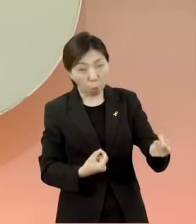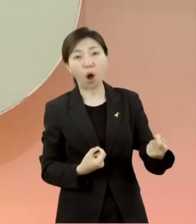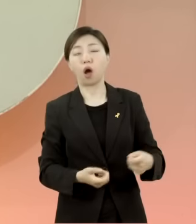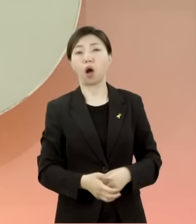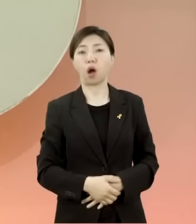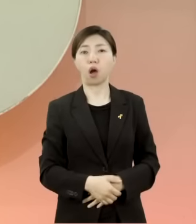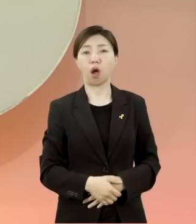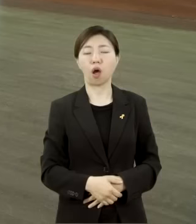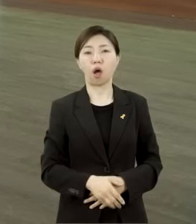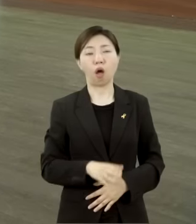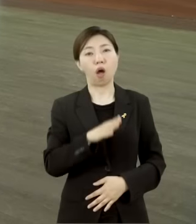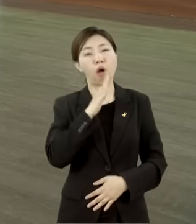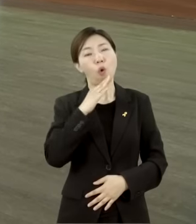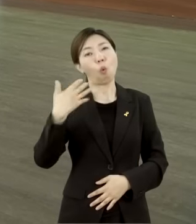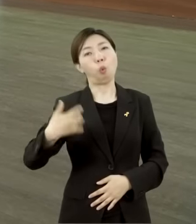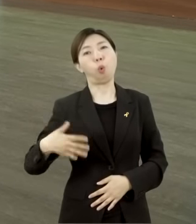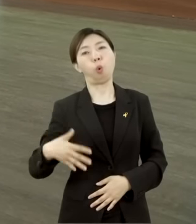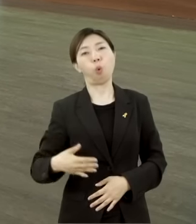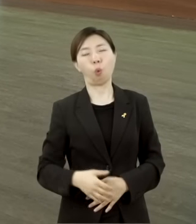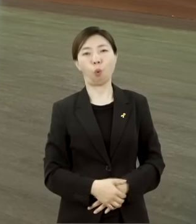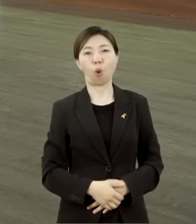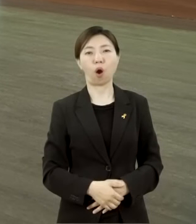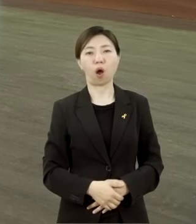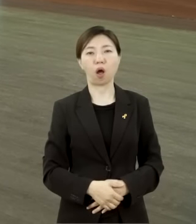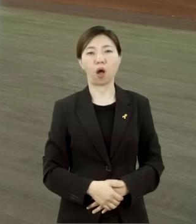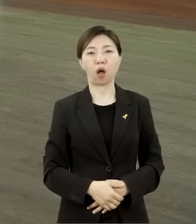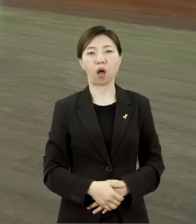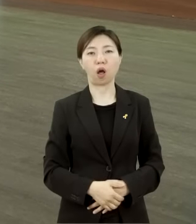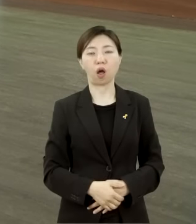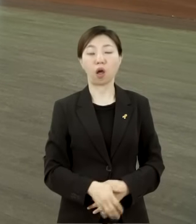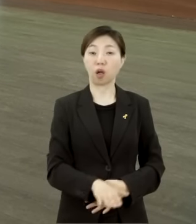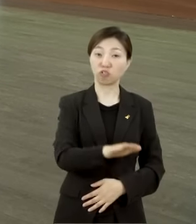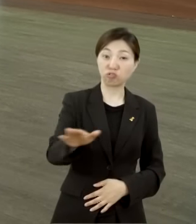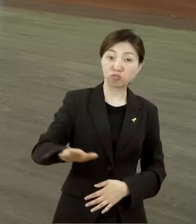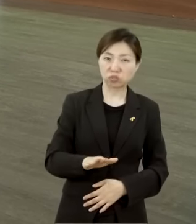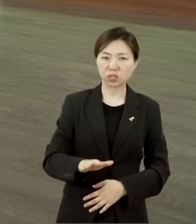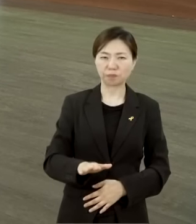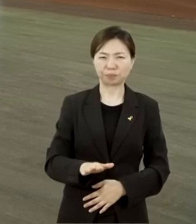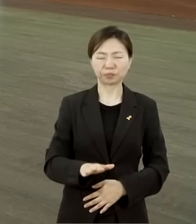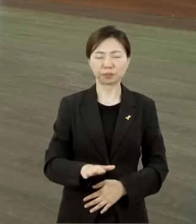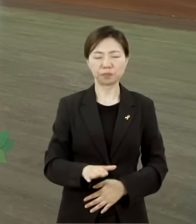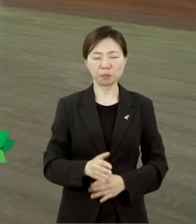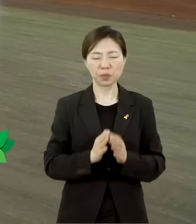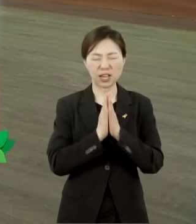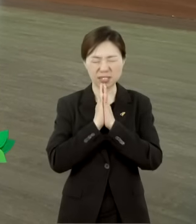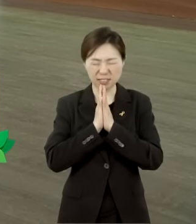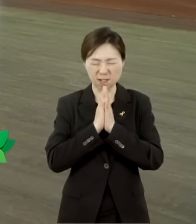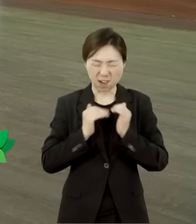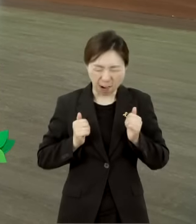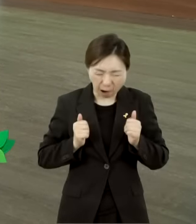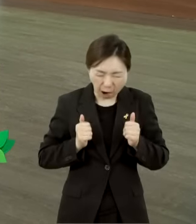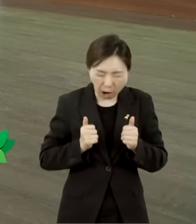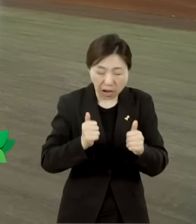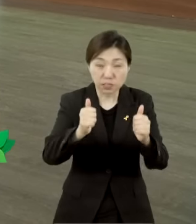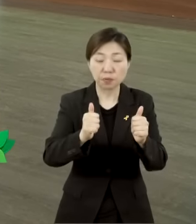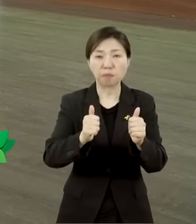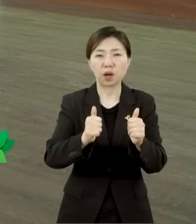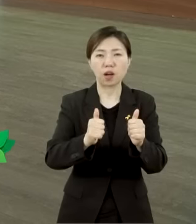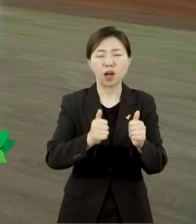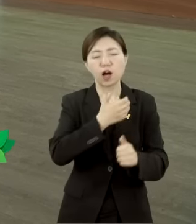거예요 와 대박 여러분 우리가 기도하다 보면 솔직히